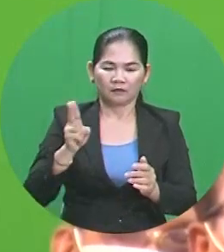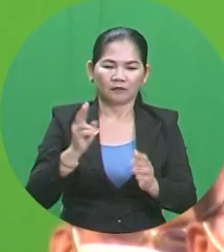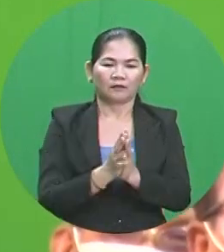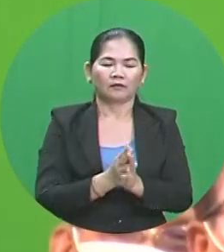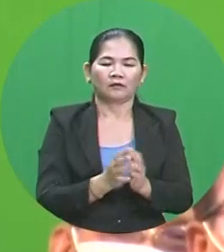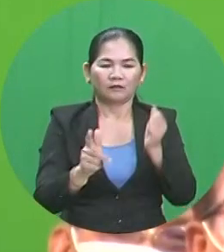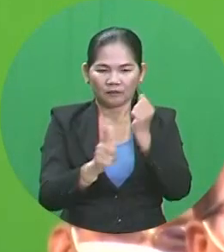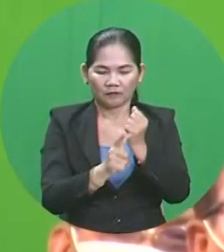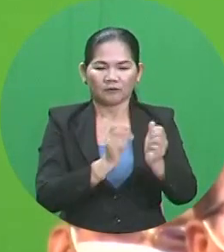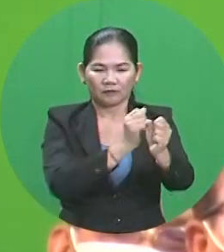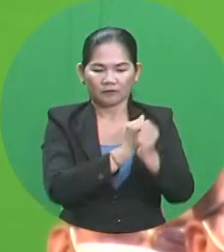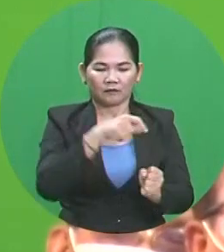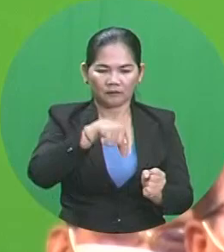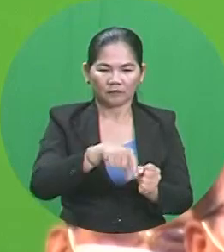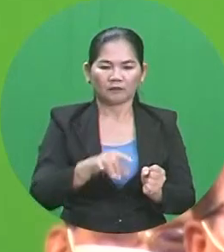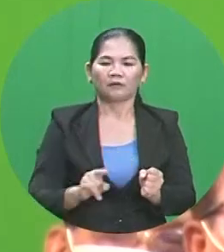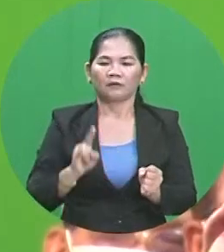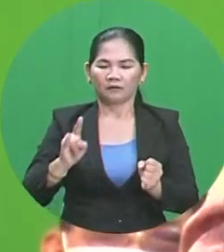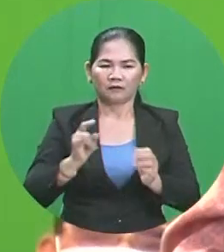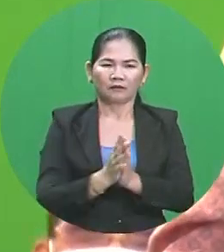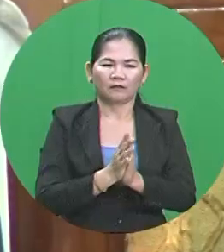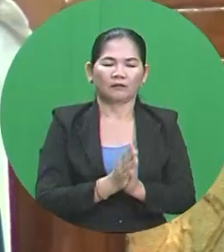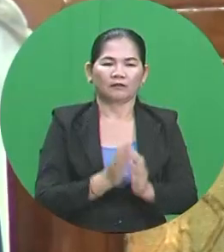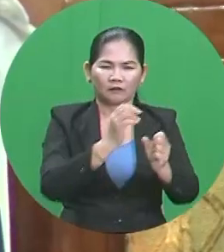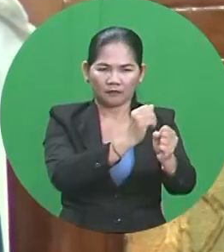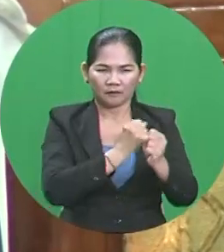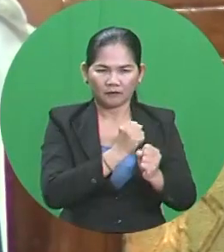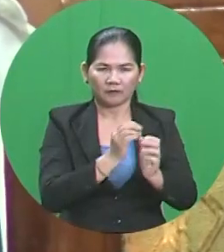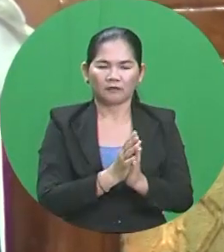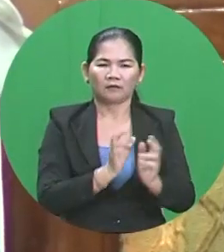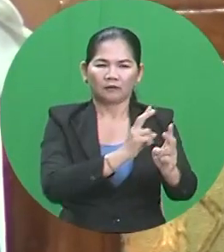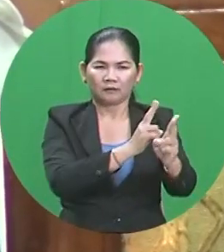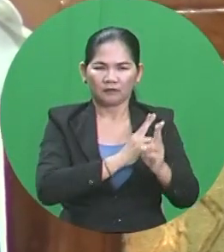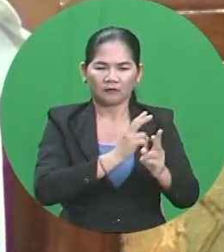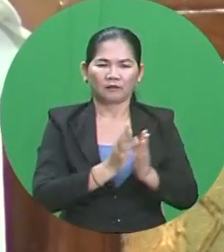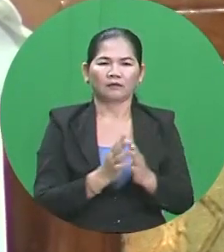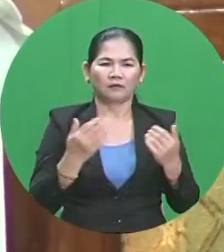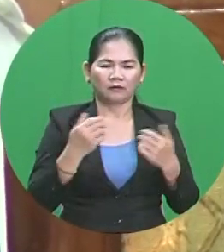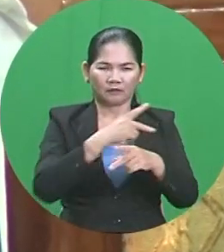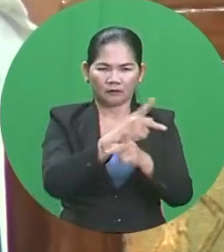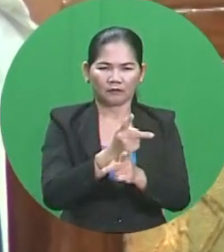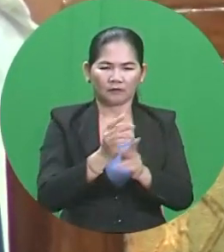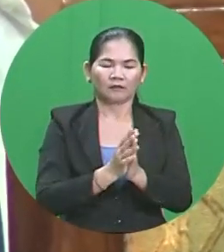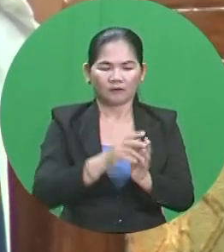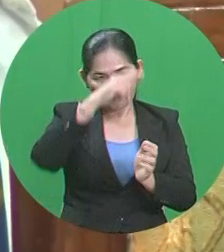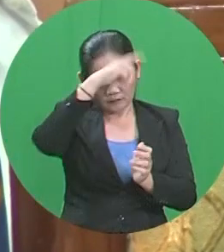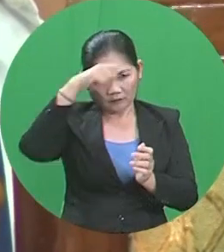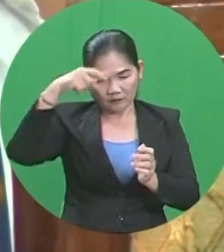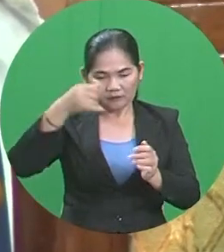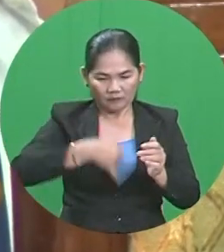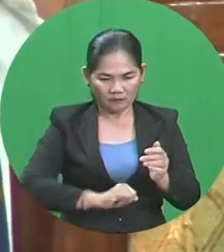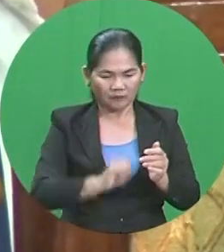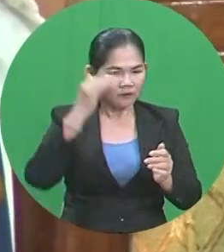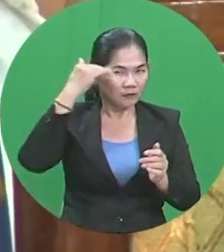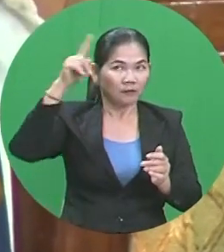បញ្ជាការរងកងយុទ្ធពលខេមរភូមិន្ទមេបញ្ជាការដ្ឋានអង្គរៈនៅជាទីប្រឹក្សាផលិតភាពយន្តរឿងកូនប្រុស